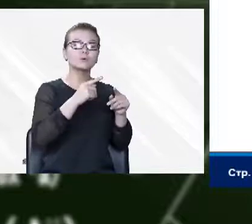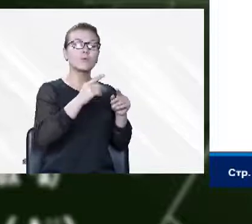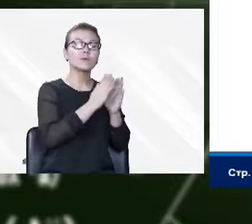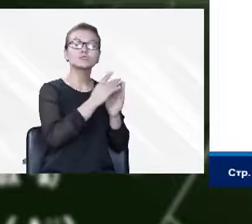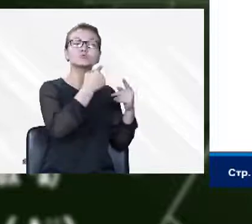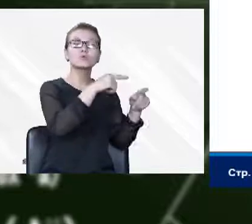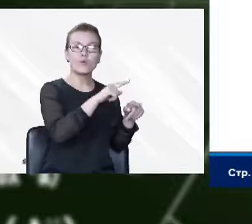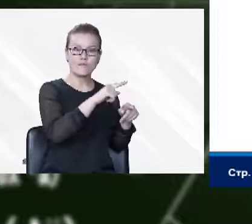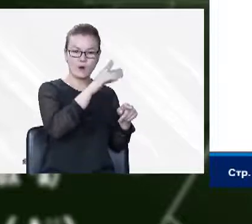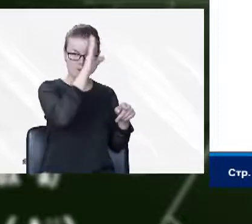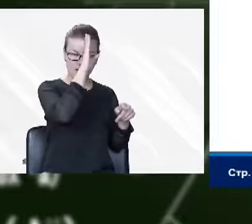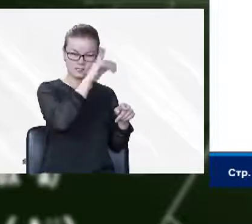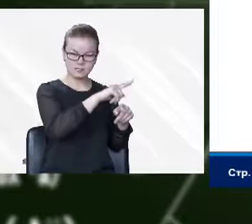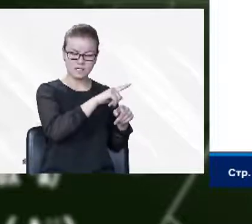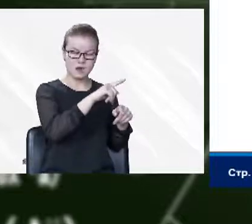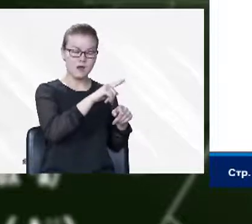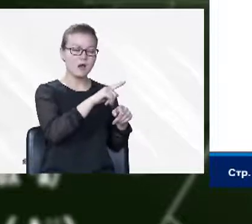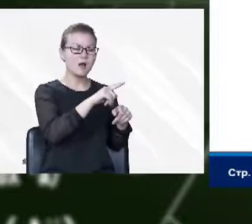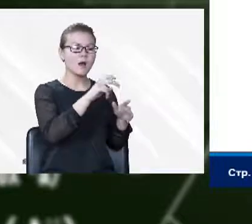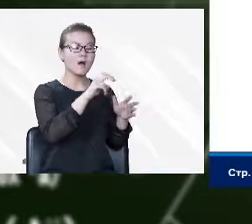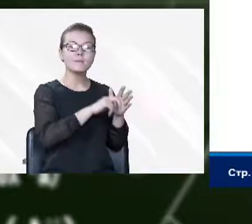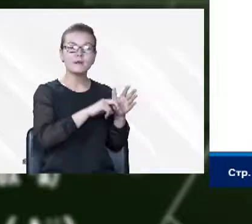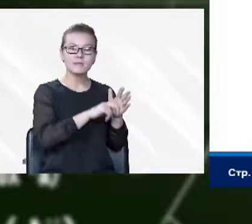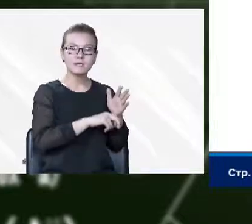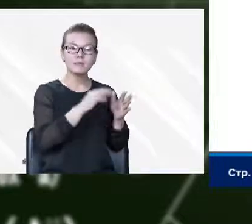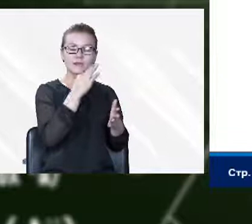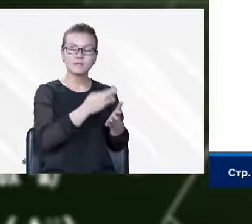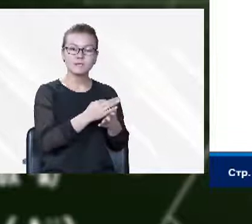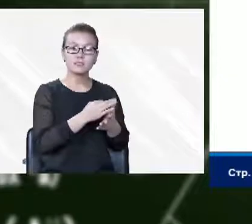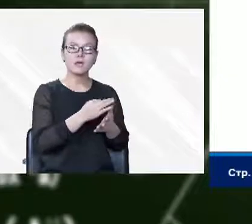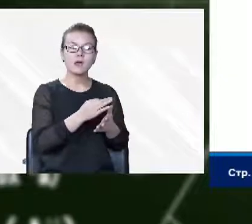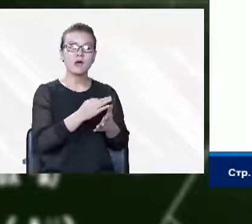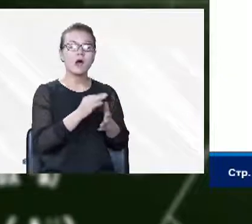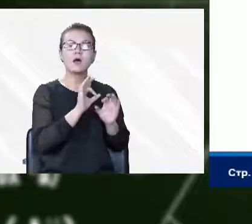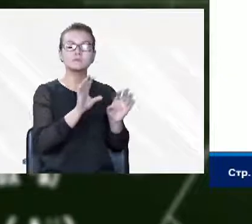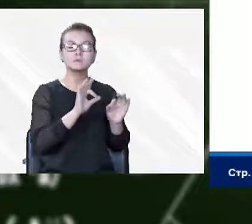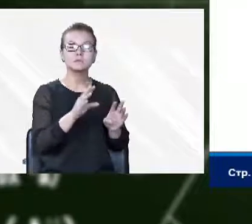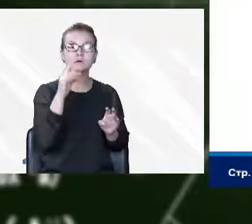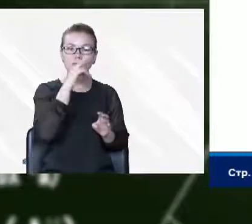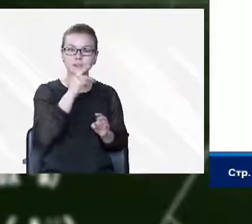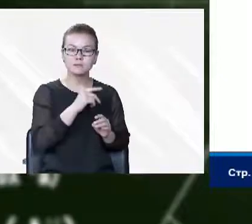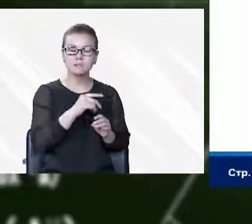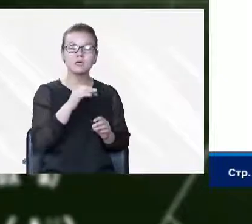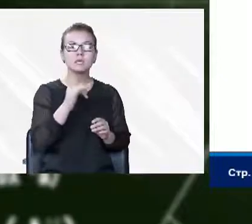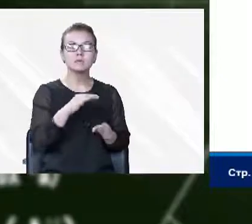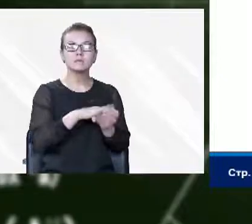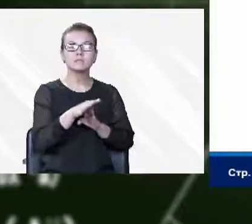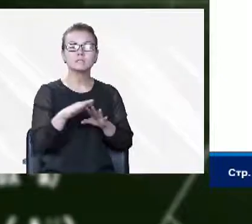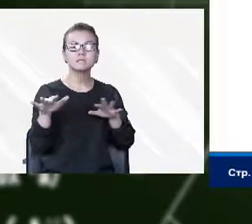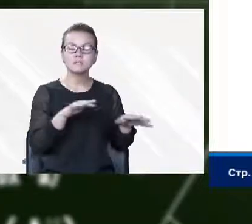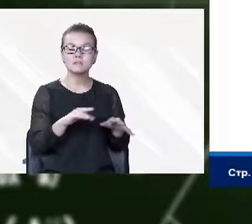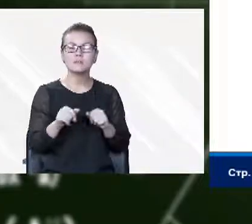ученика, Руслана, проверить ответы, охарактеризовать ошибки и выполнить